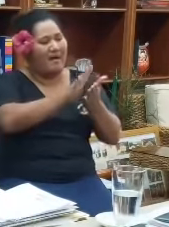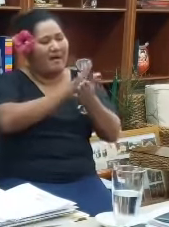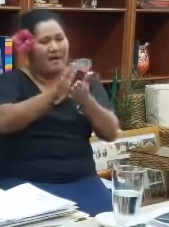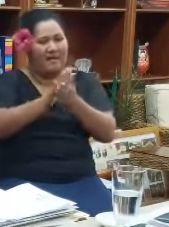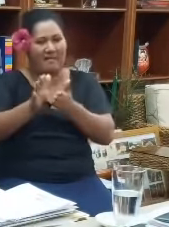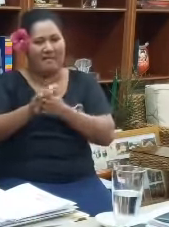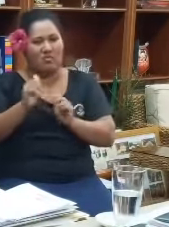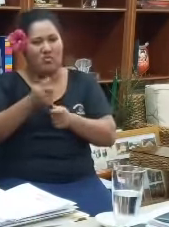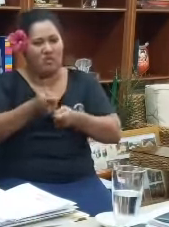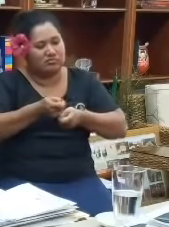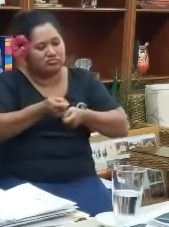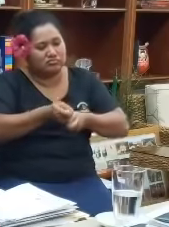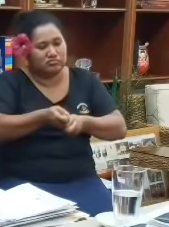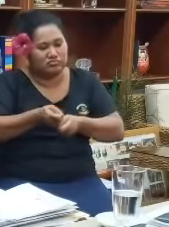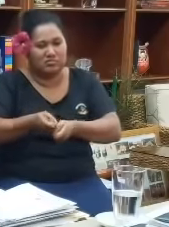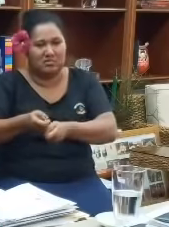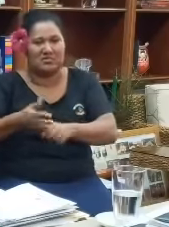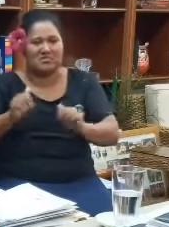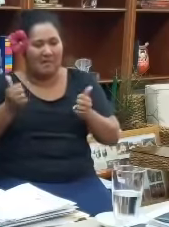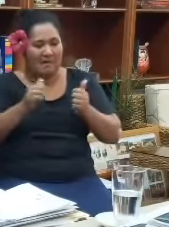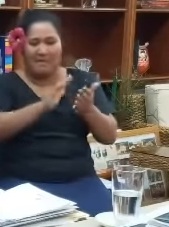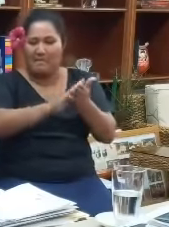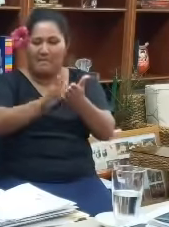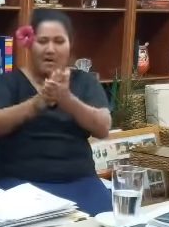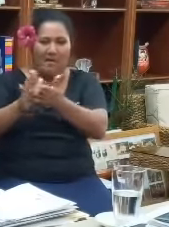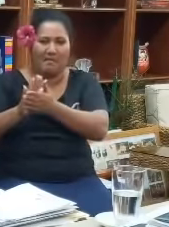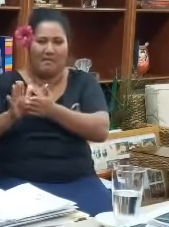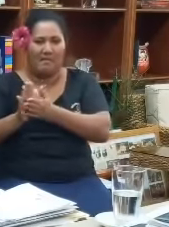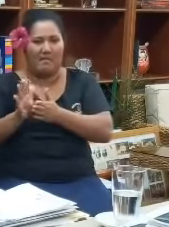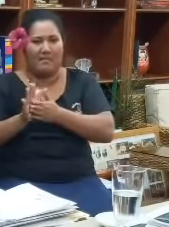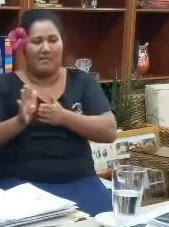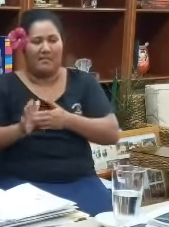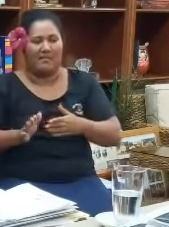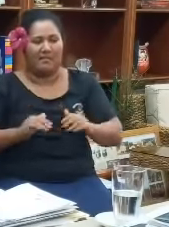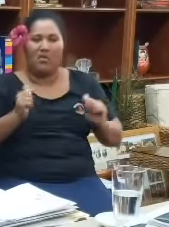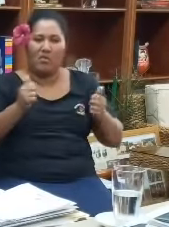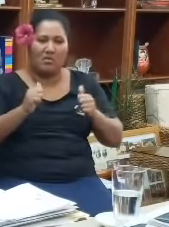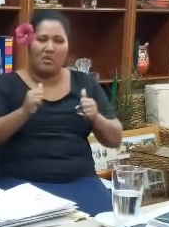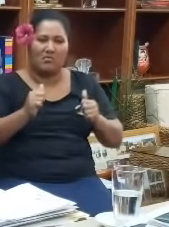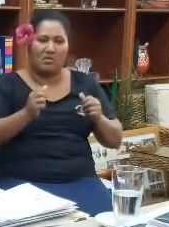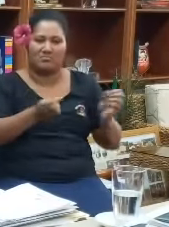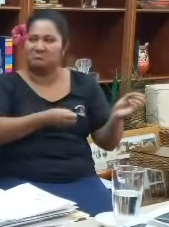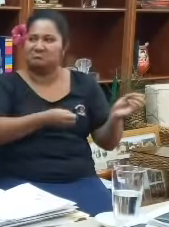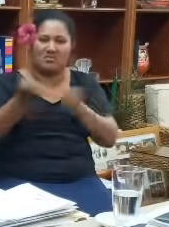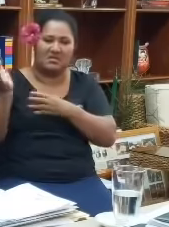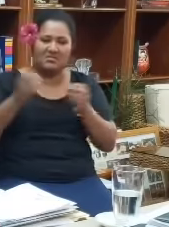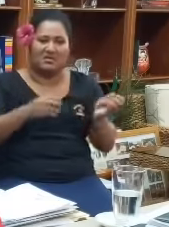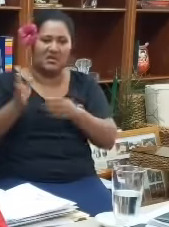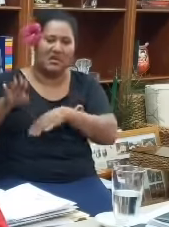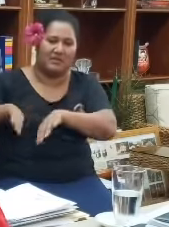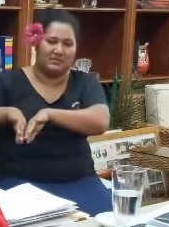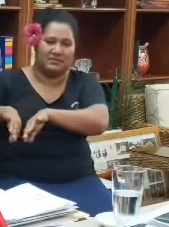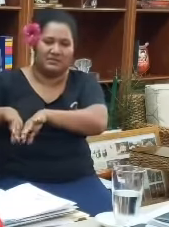kipi umba masingi ima iliafi ima mavese